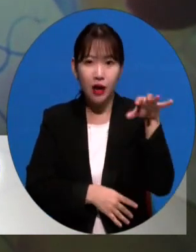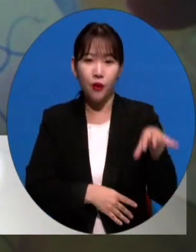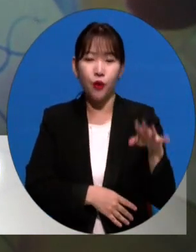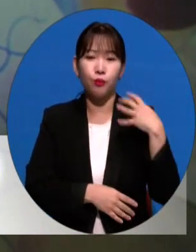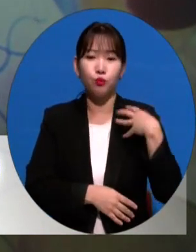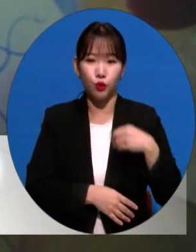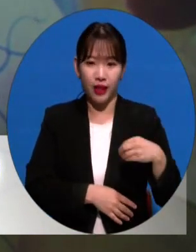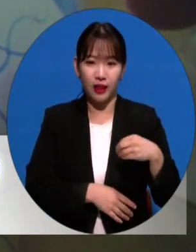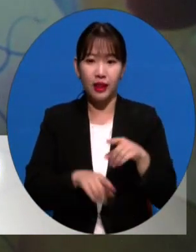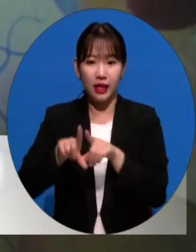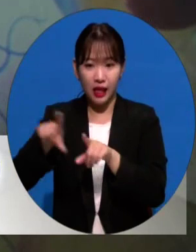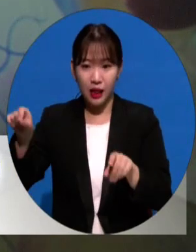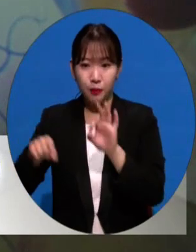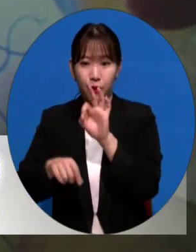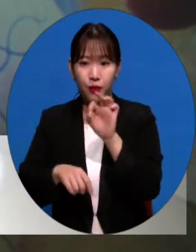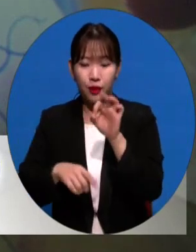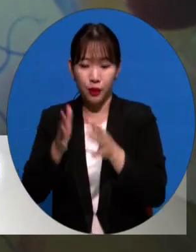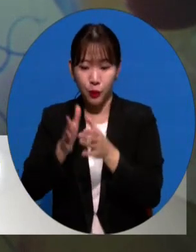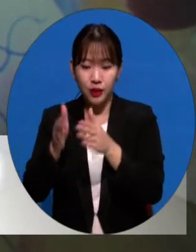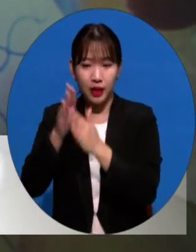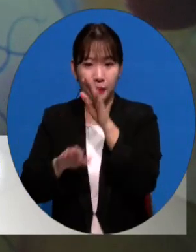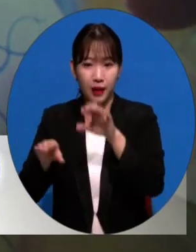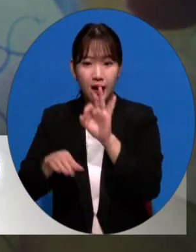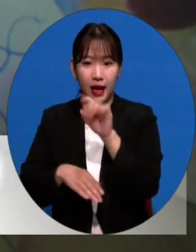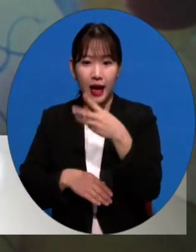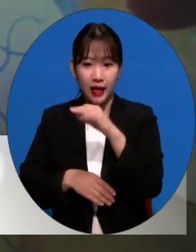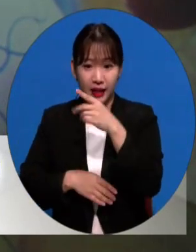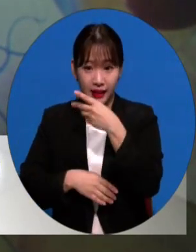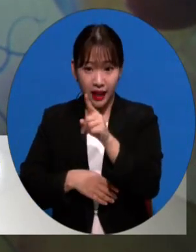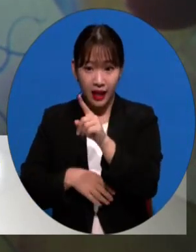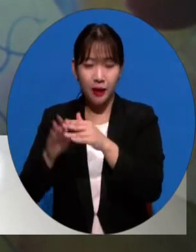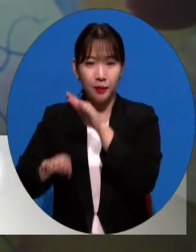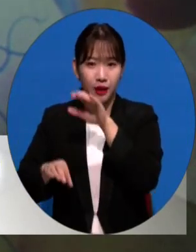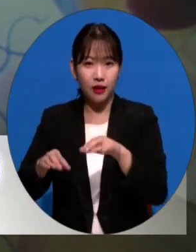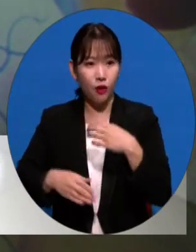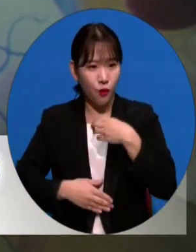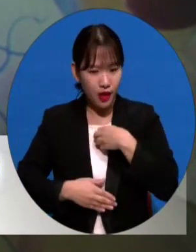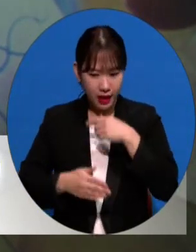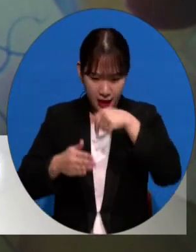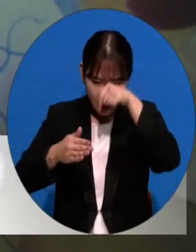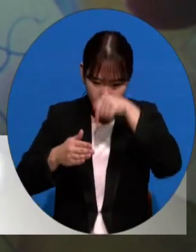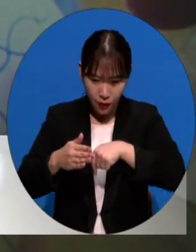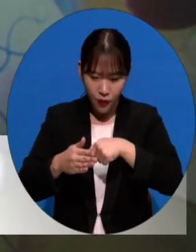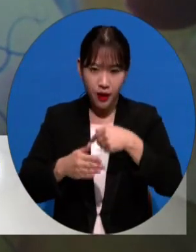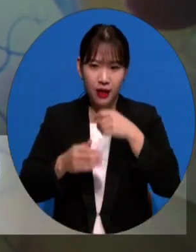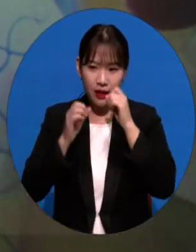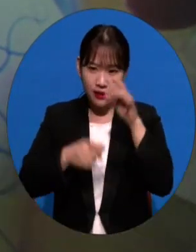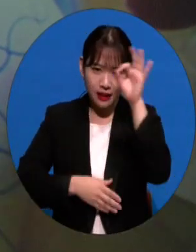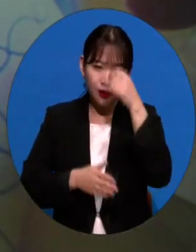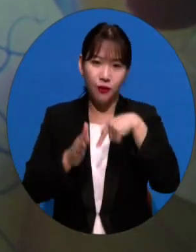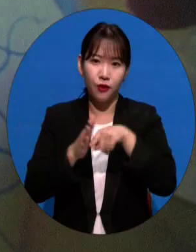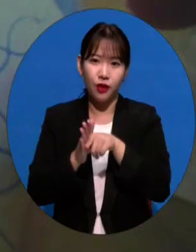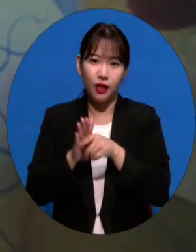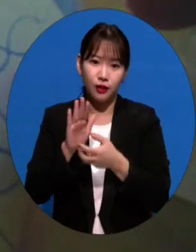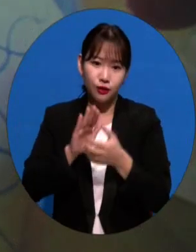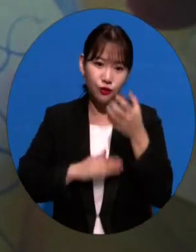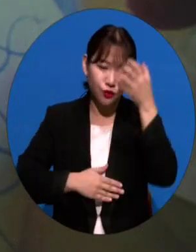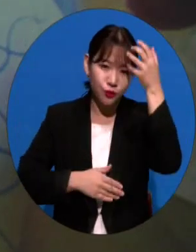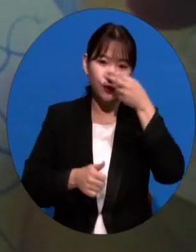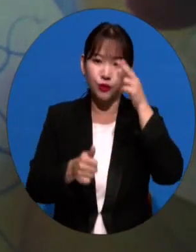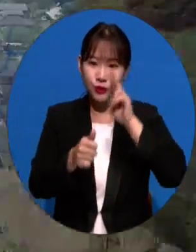일본의 도자기 마을 아리타에서 위기에서 기회를 찾기 위한 도전과 꿈이 시작됐습니다. 문현철